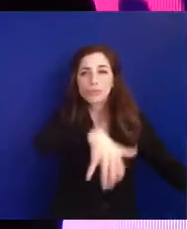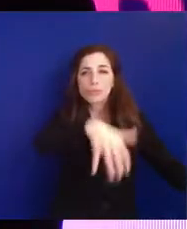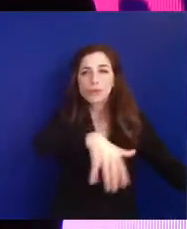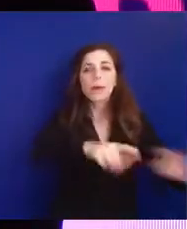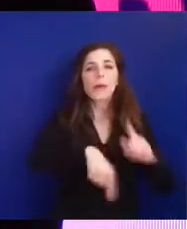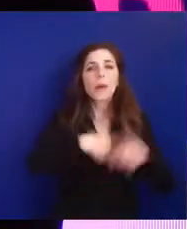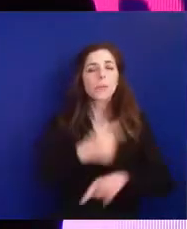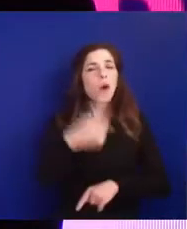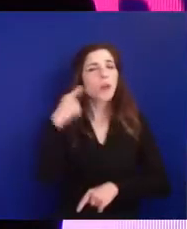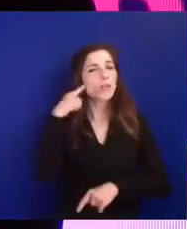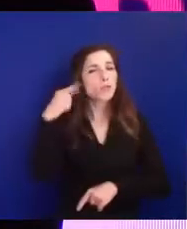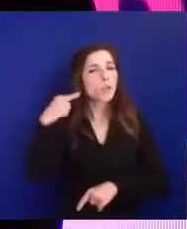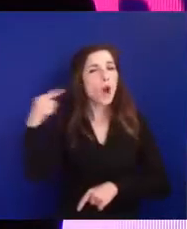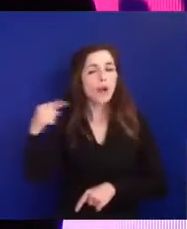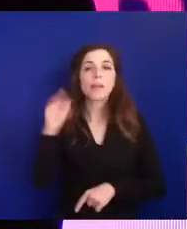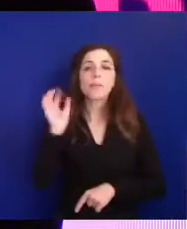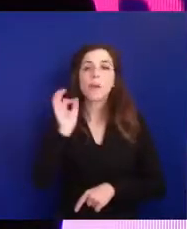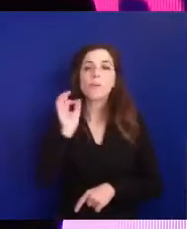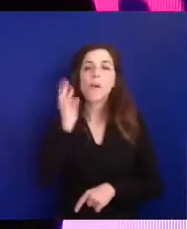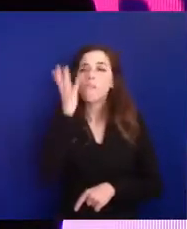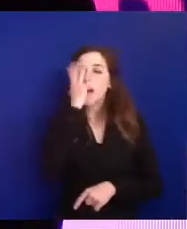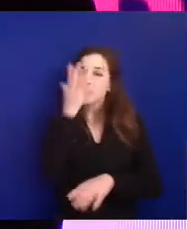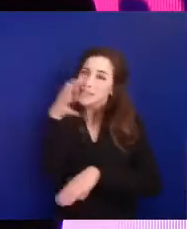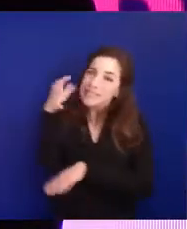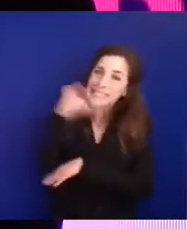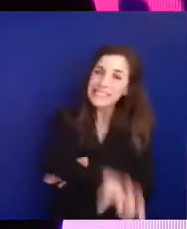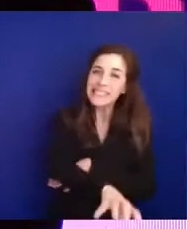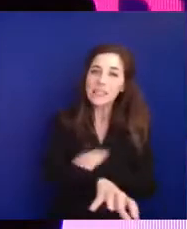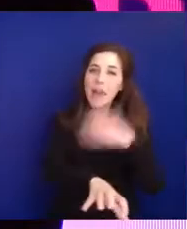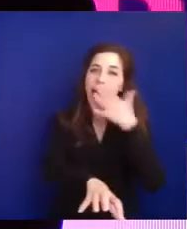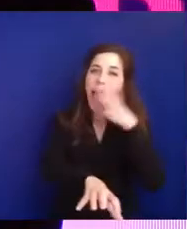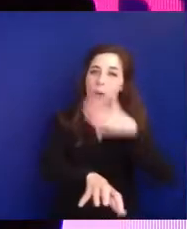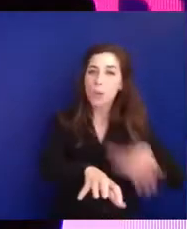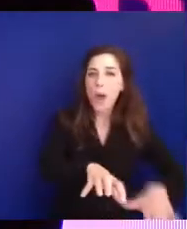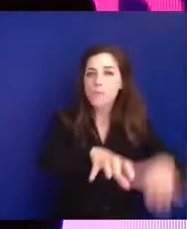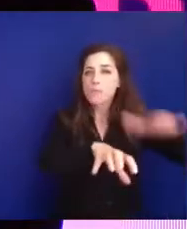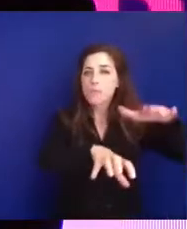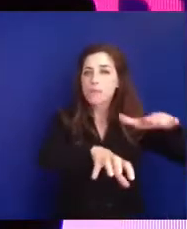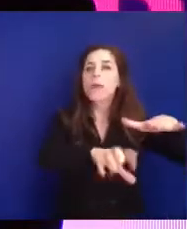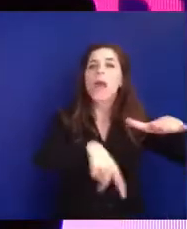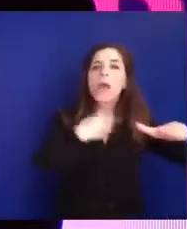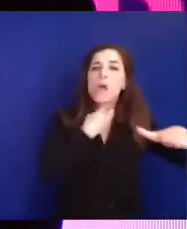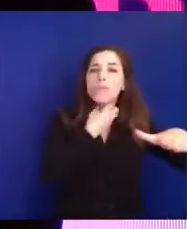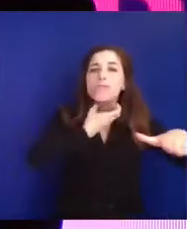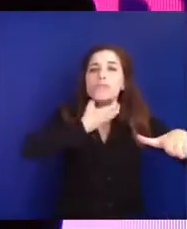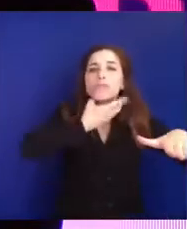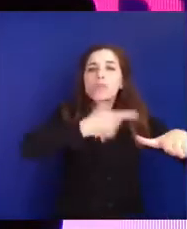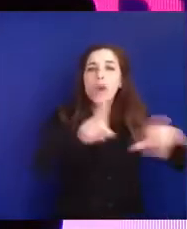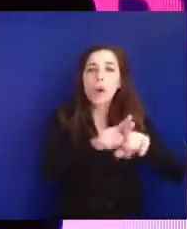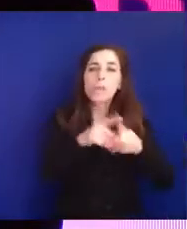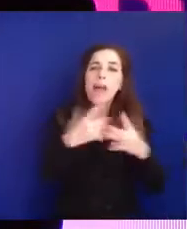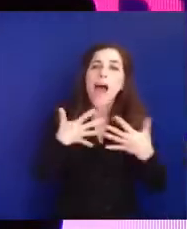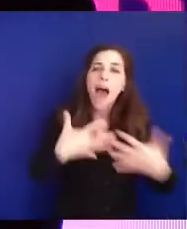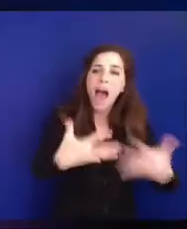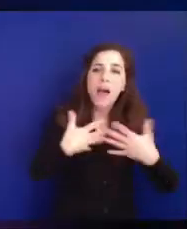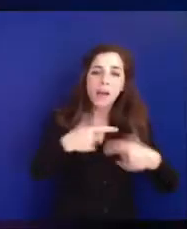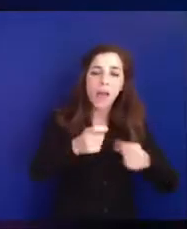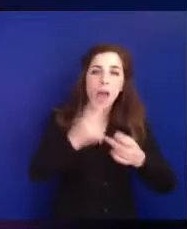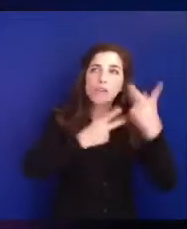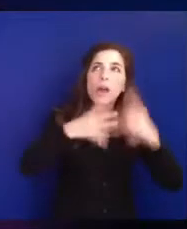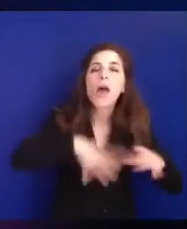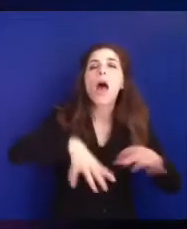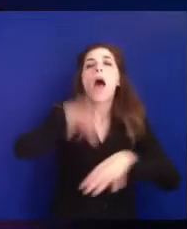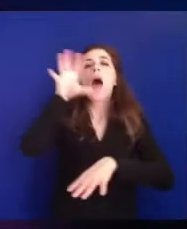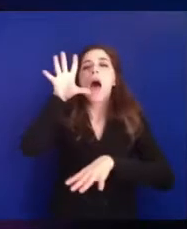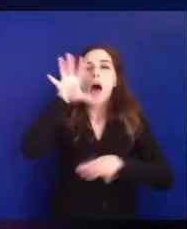faccia è immersa nell'acqua dei rantoli come di qualcuno che cerca di riprendere fiato a intervalli casey a jacques